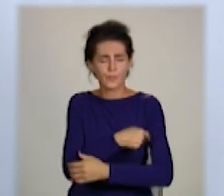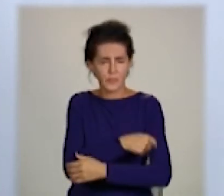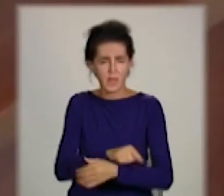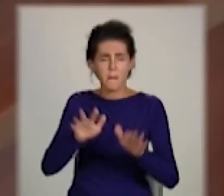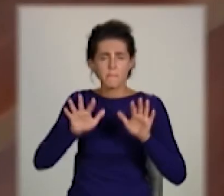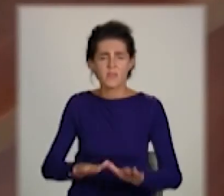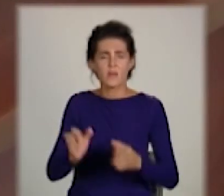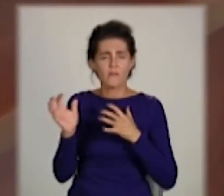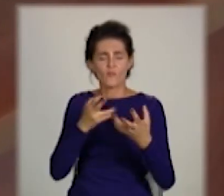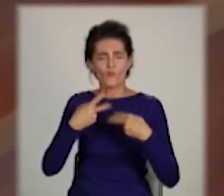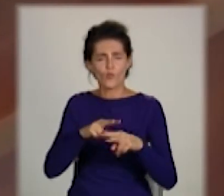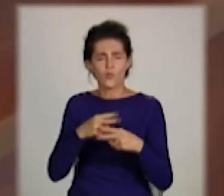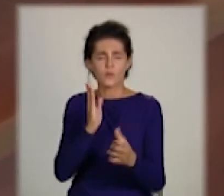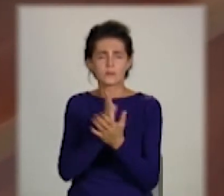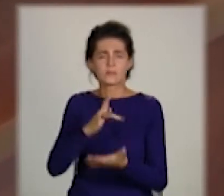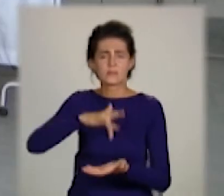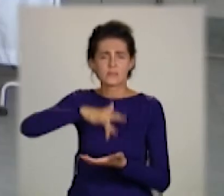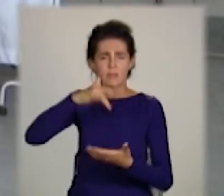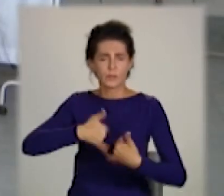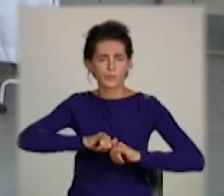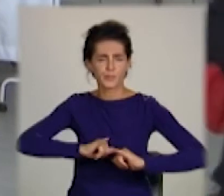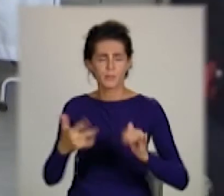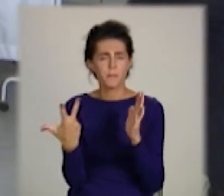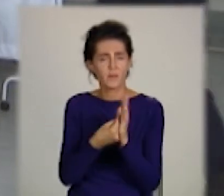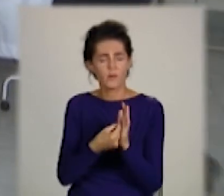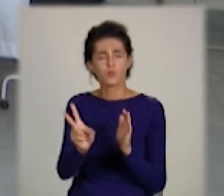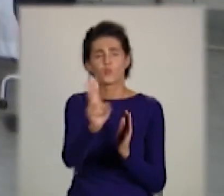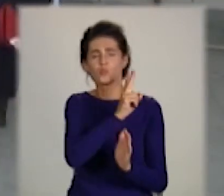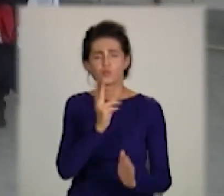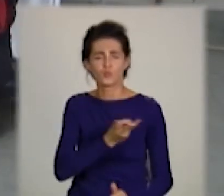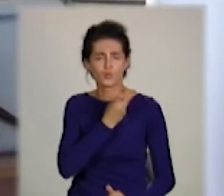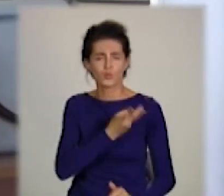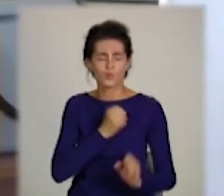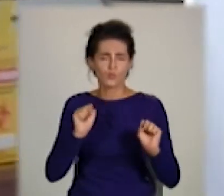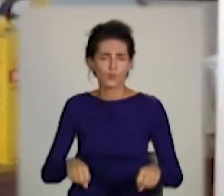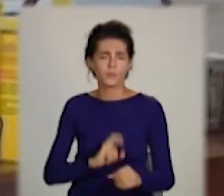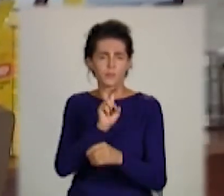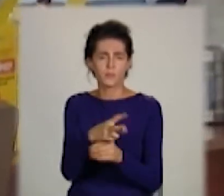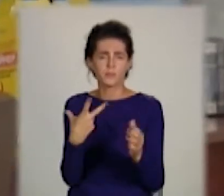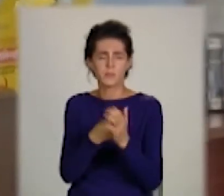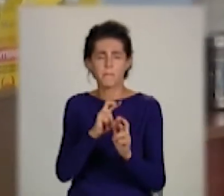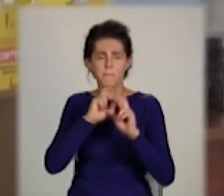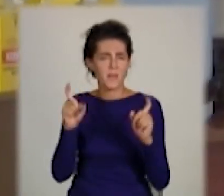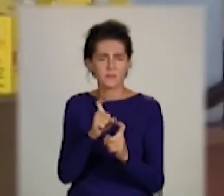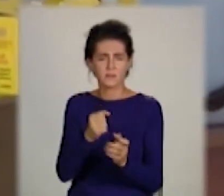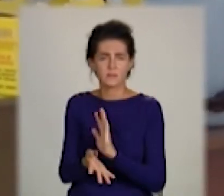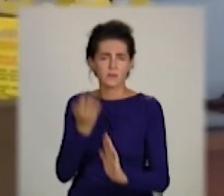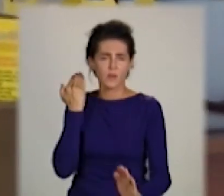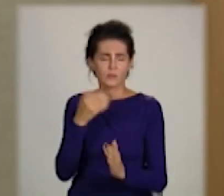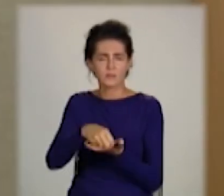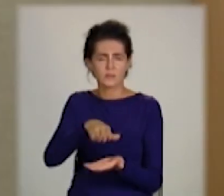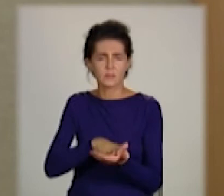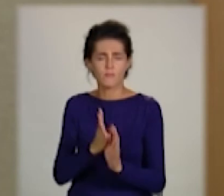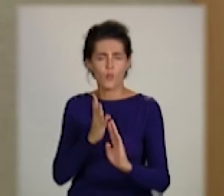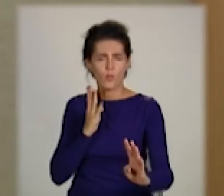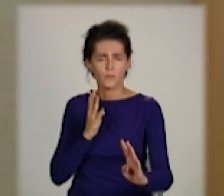місцевому автовокзалі є центр масової вакцинації, де усі охочі можуть імунізуватися без попереднього запису та черг. Для того,